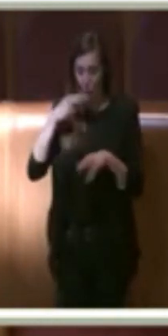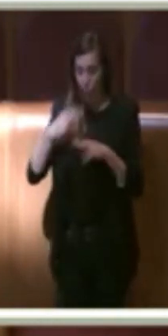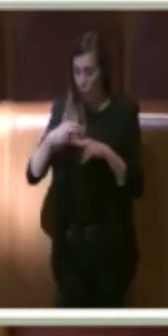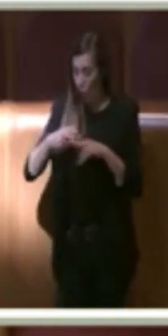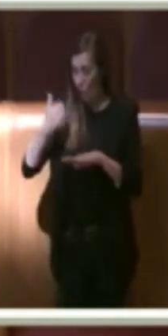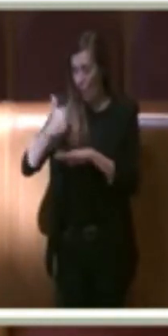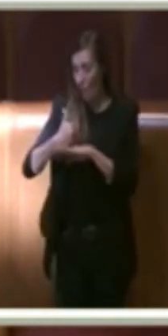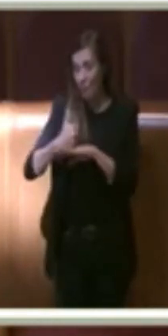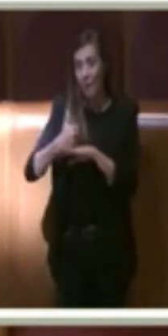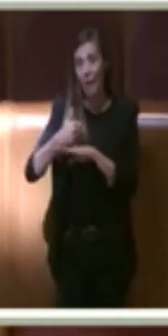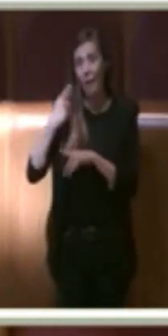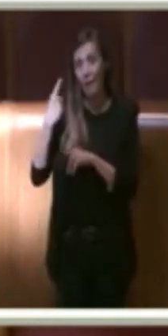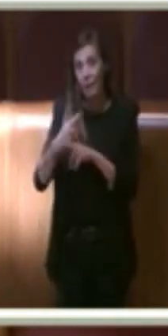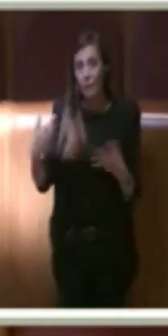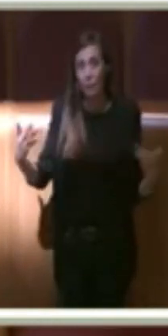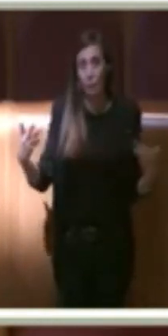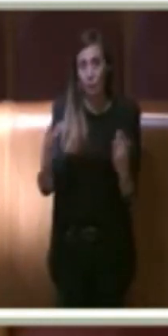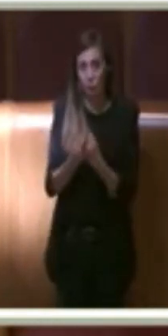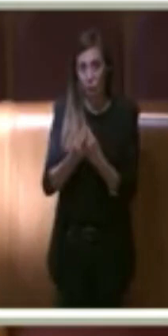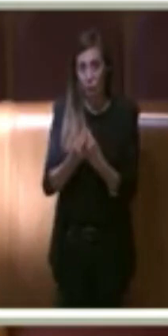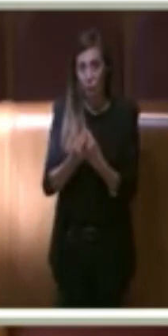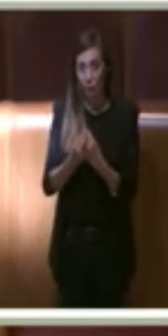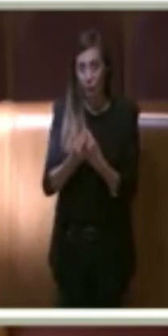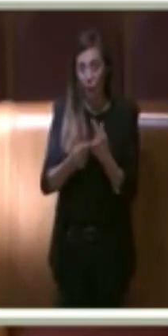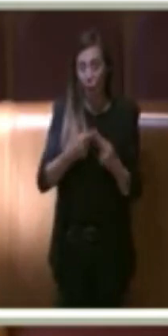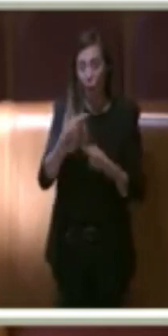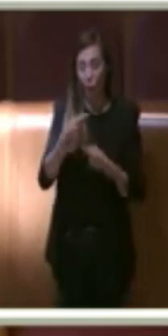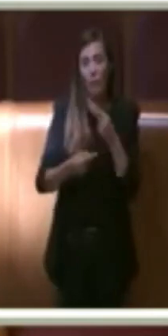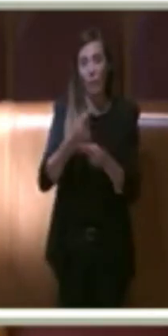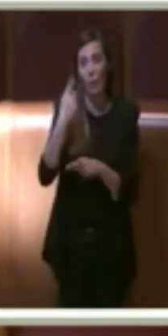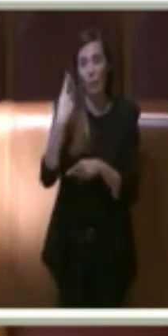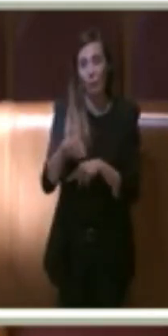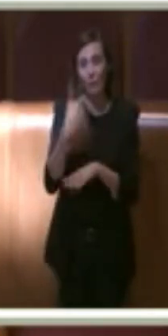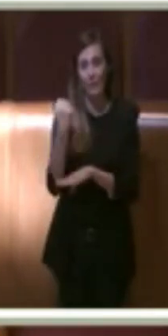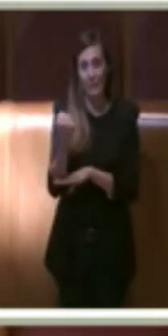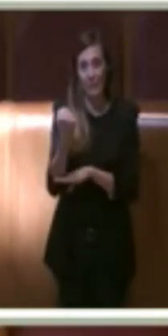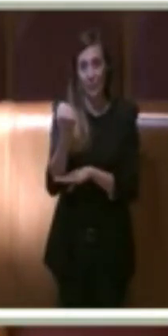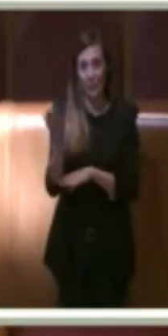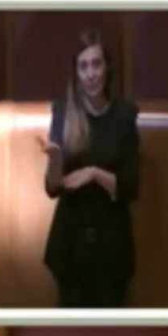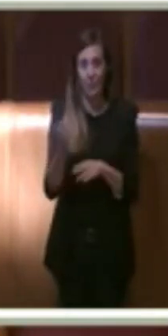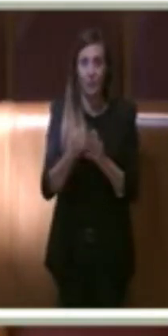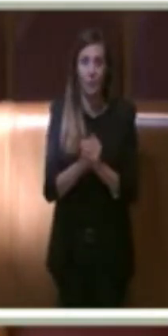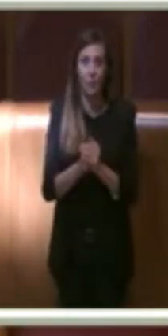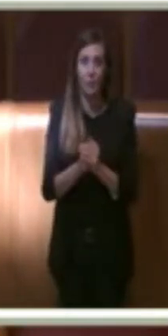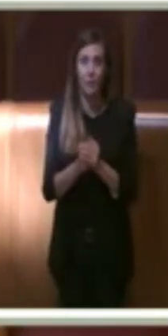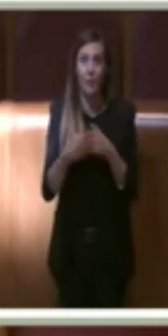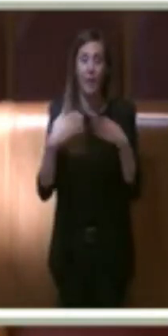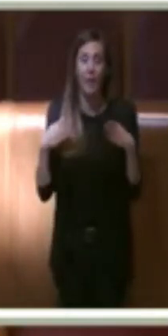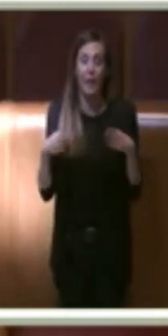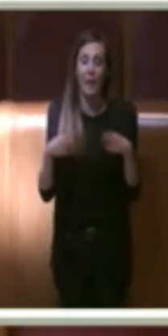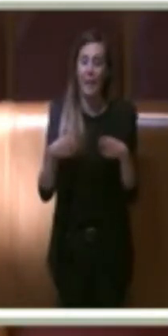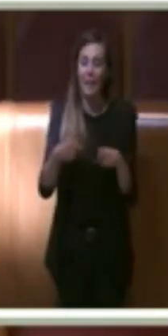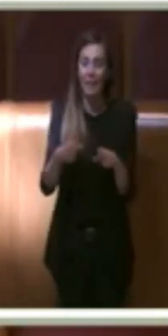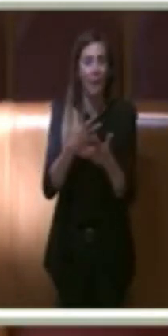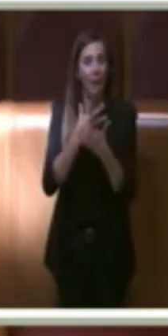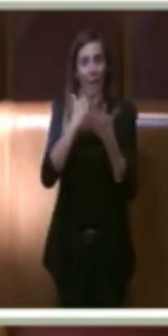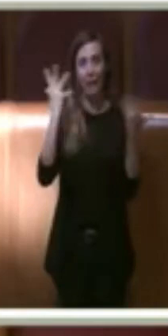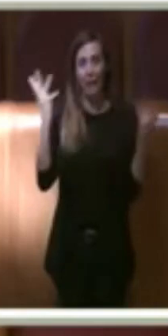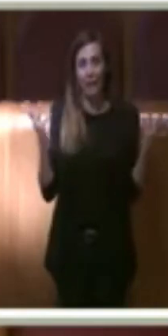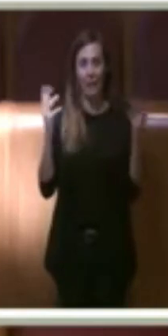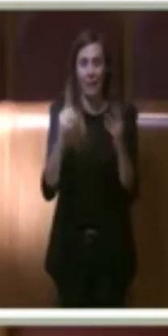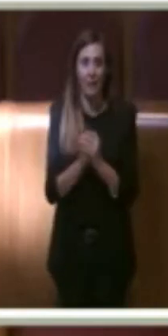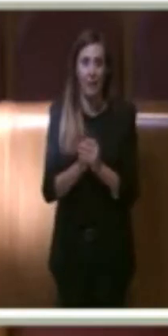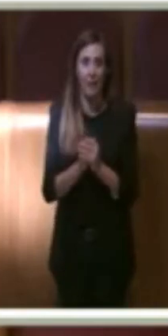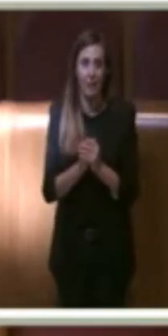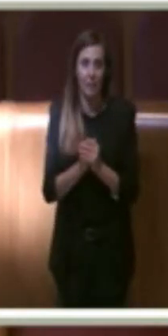Capitale deve portare avanti questo servizio. Dunque, la strada è delineata.